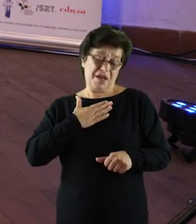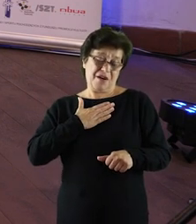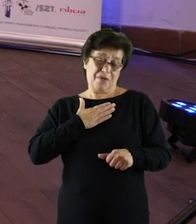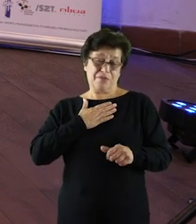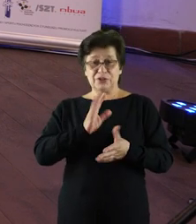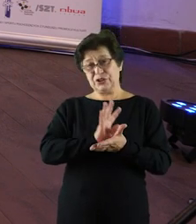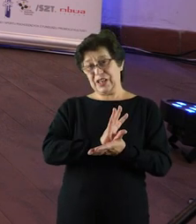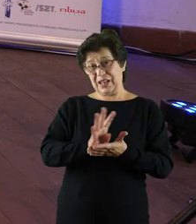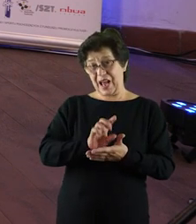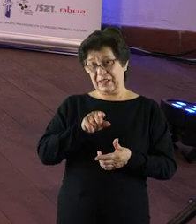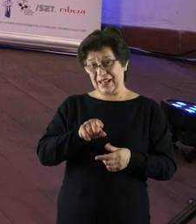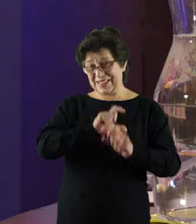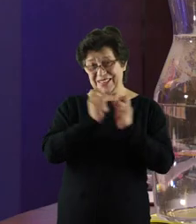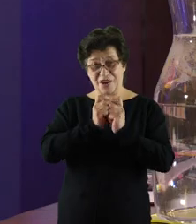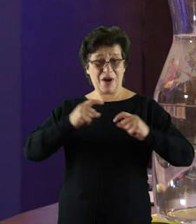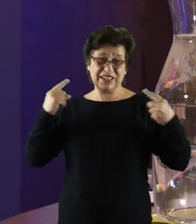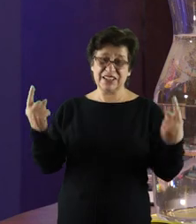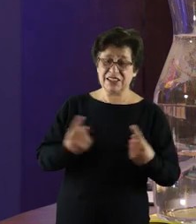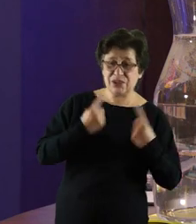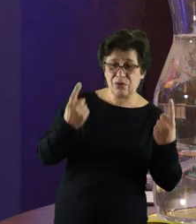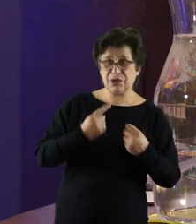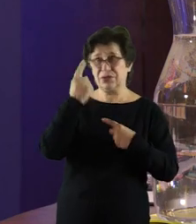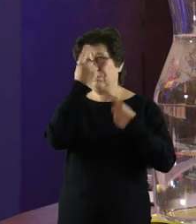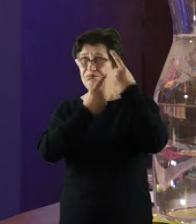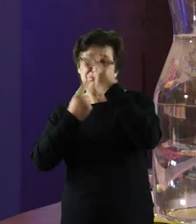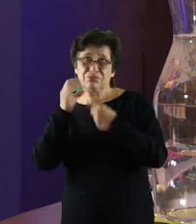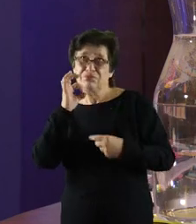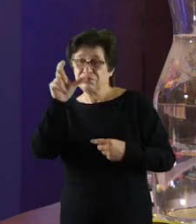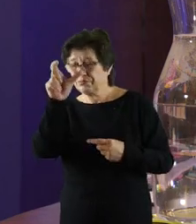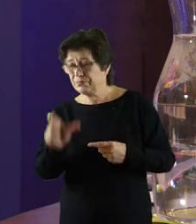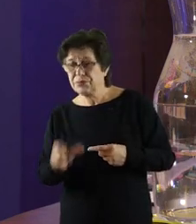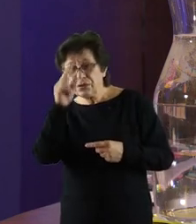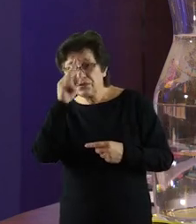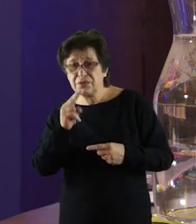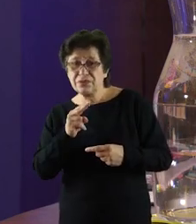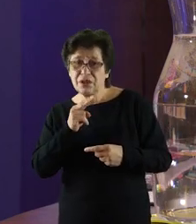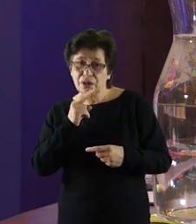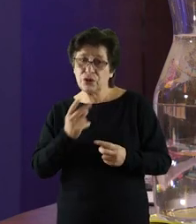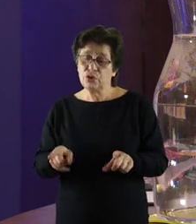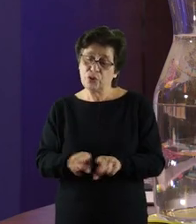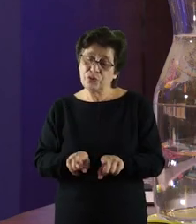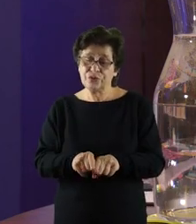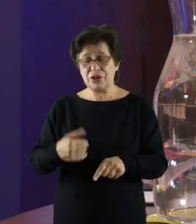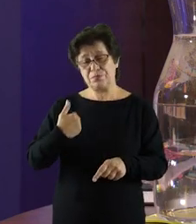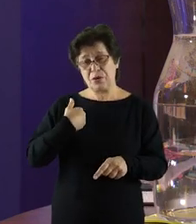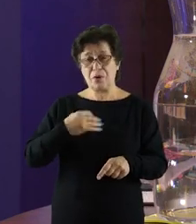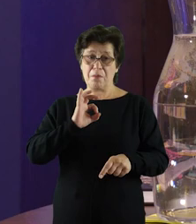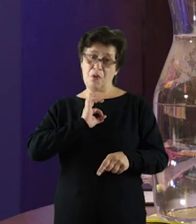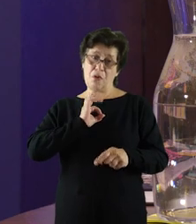ale sama ta sytuacja, tęsknota za tatą, to oczywiście były także moje doświadczenia